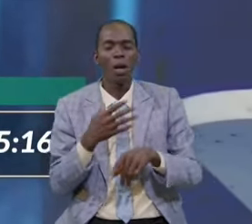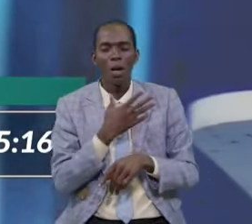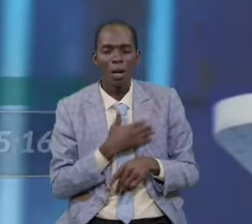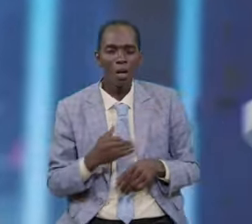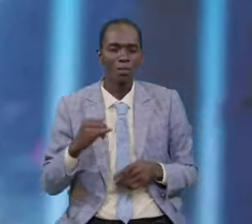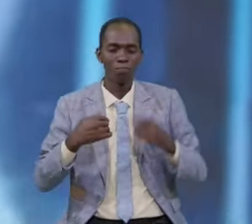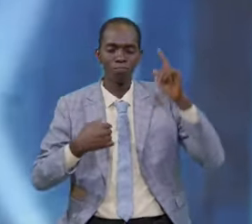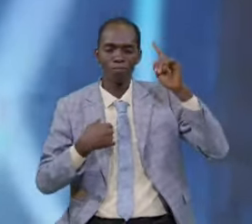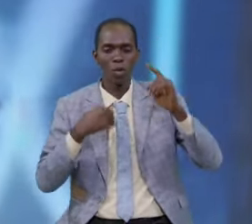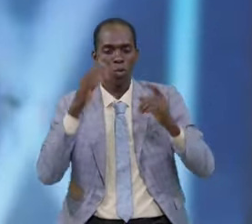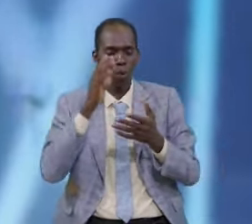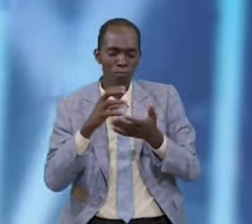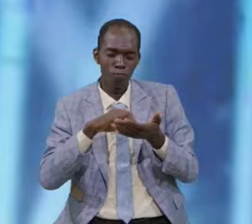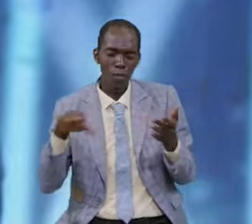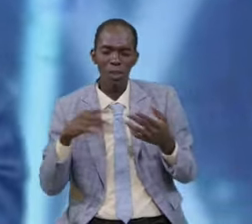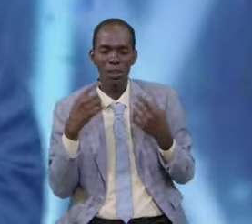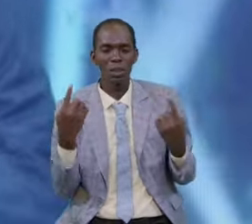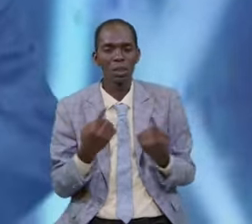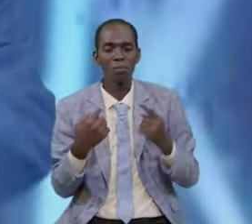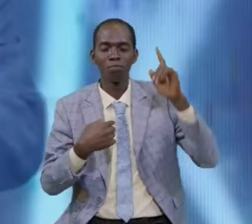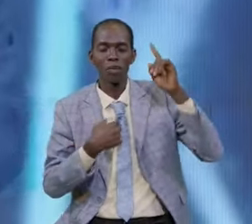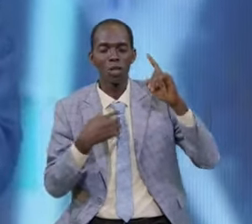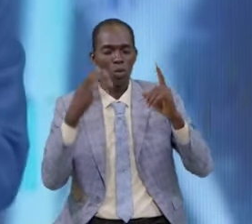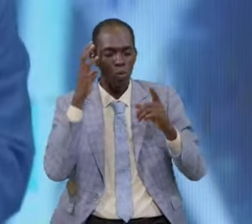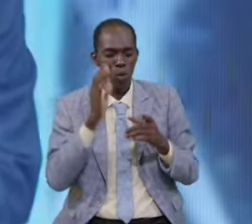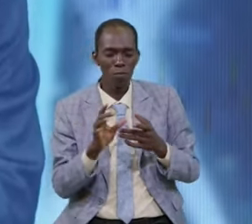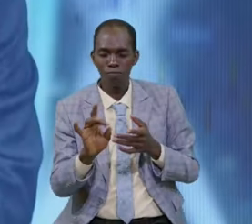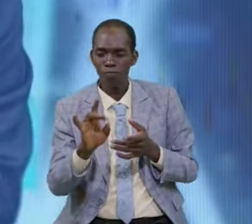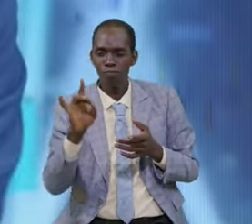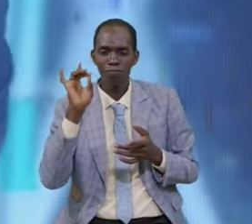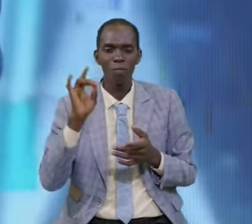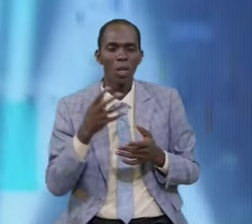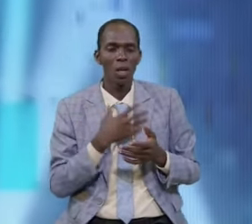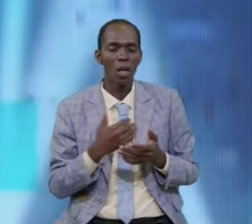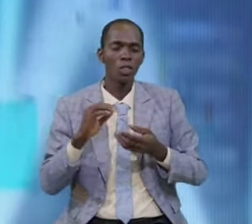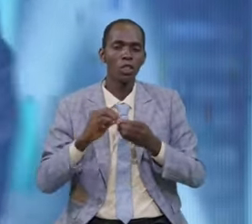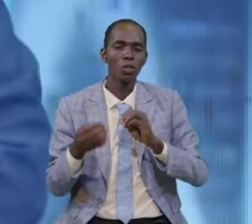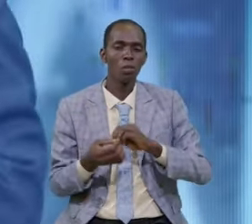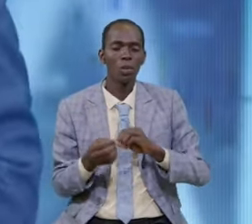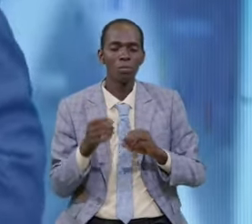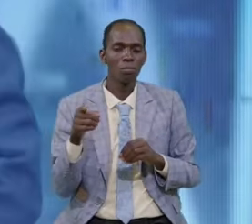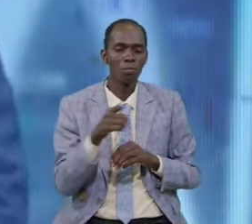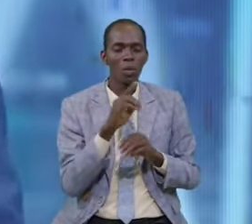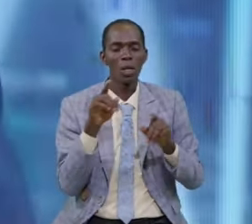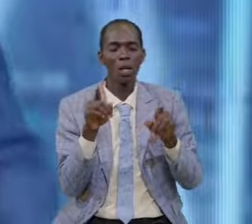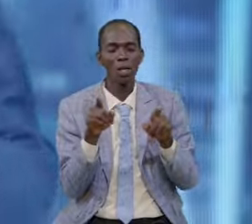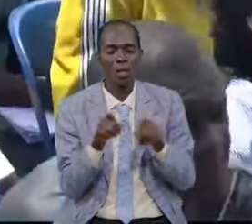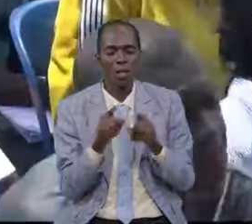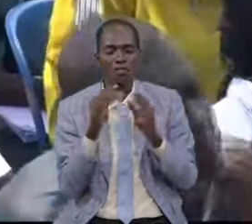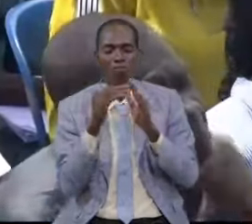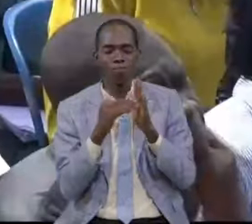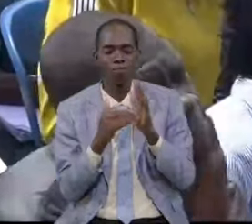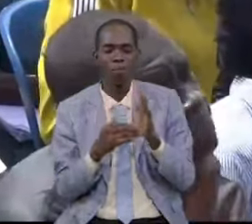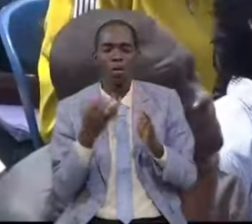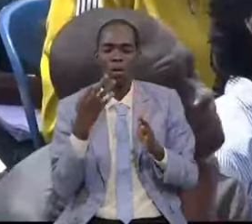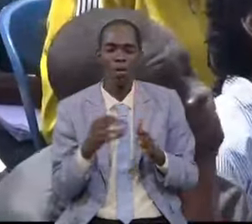vais effacer tous les péchés. Et je l'ai choisi. Et je l'ai nommé. Et comme l'un de mes suiveurs, il